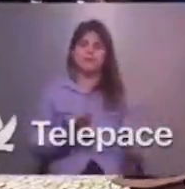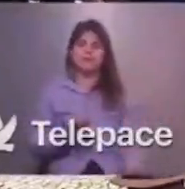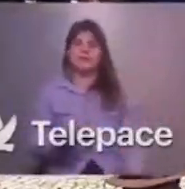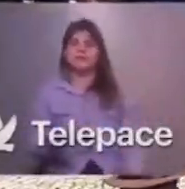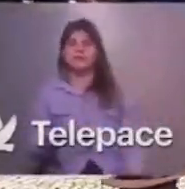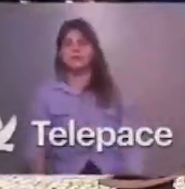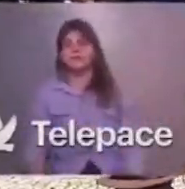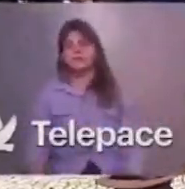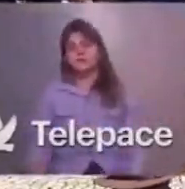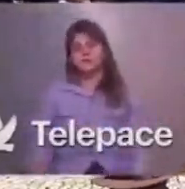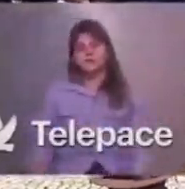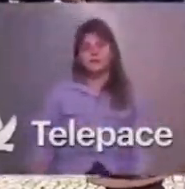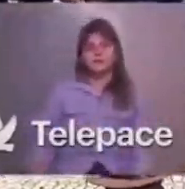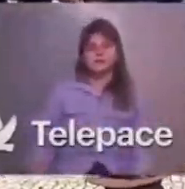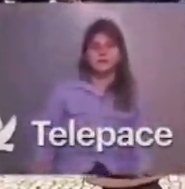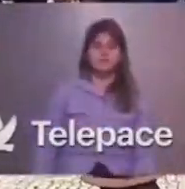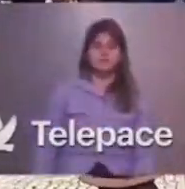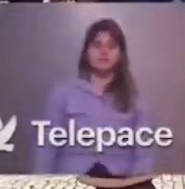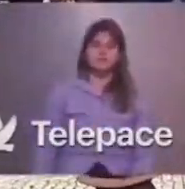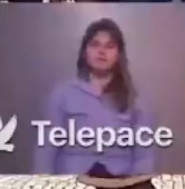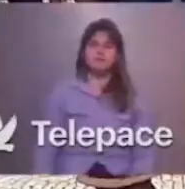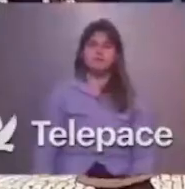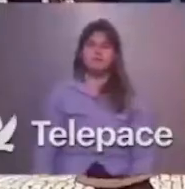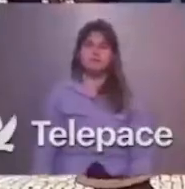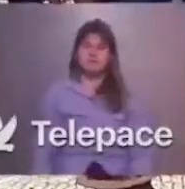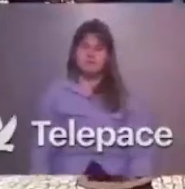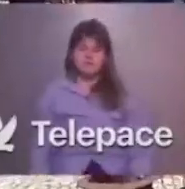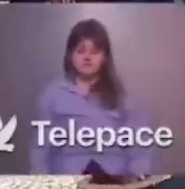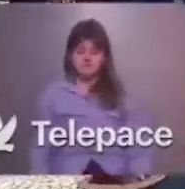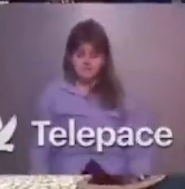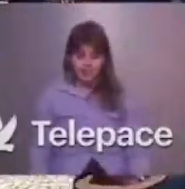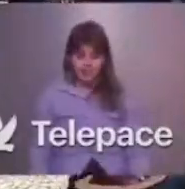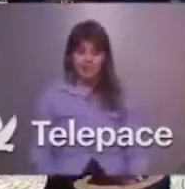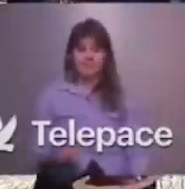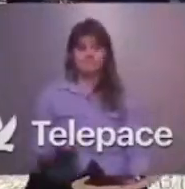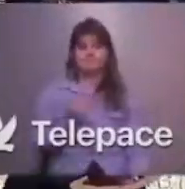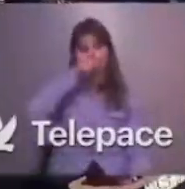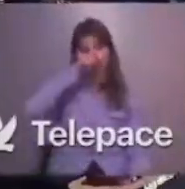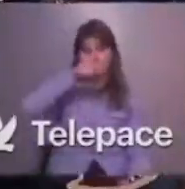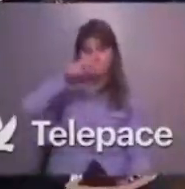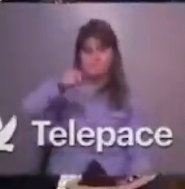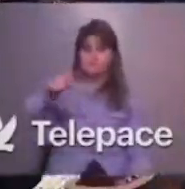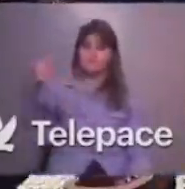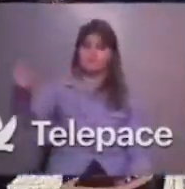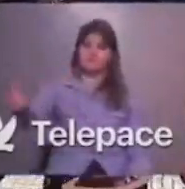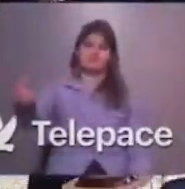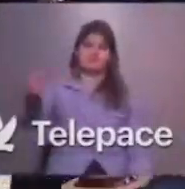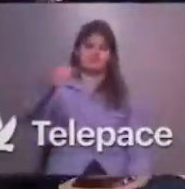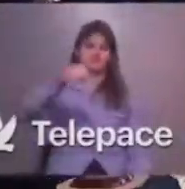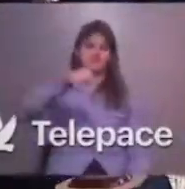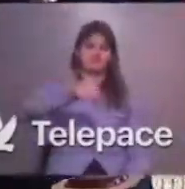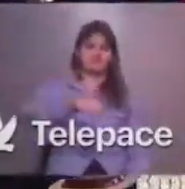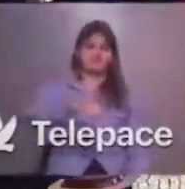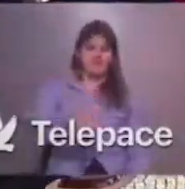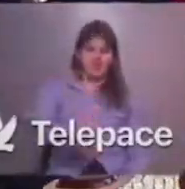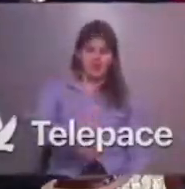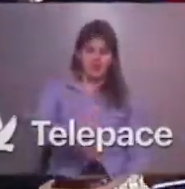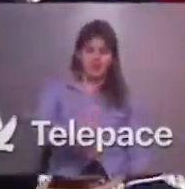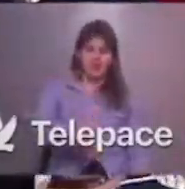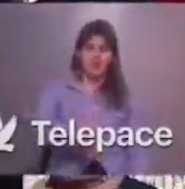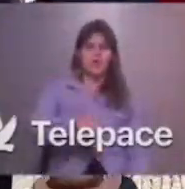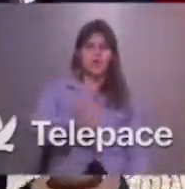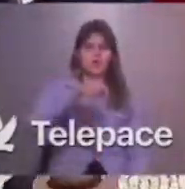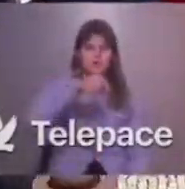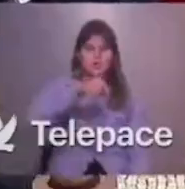presieduta dal vescovo, presenti altri vescovi, numerosissimi